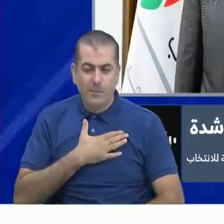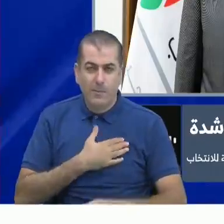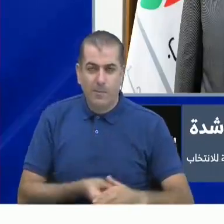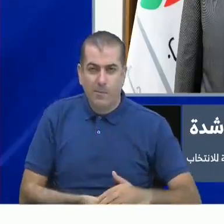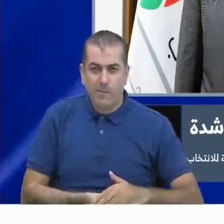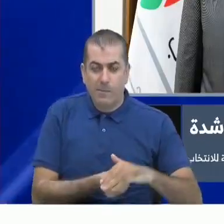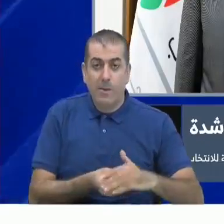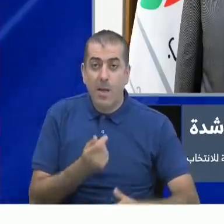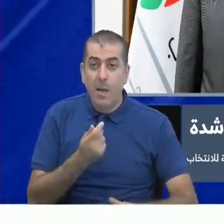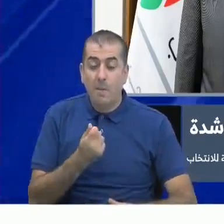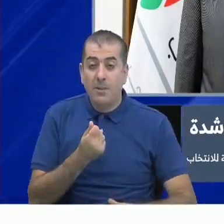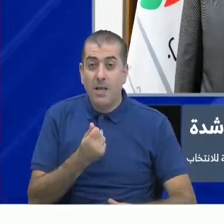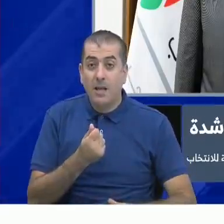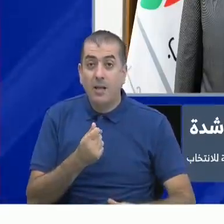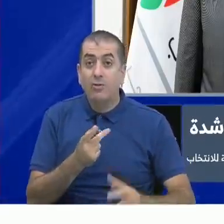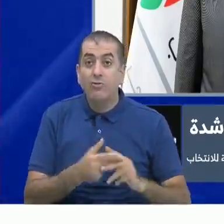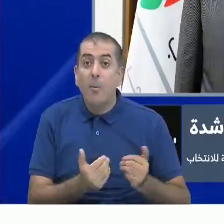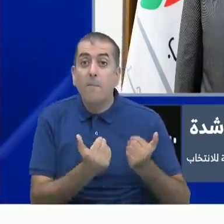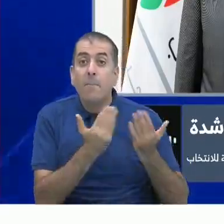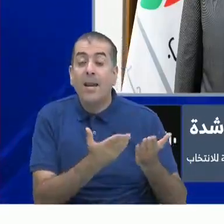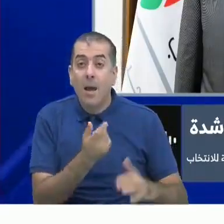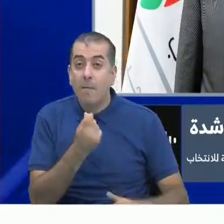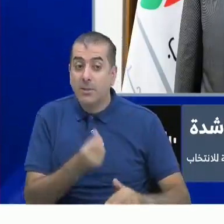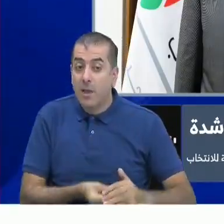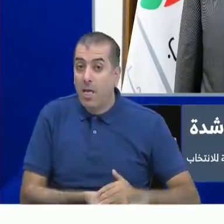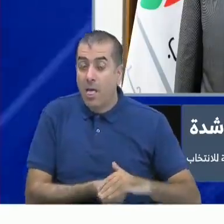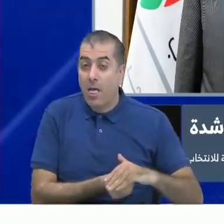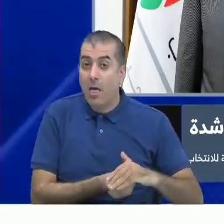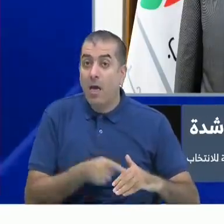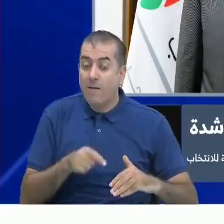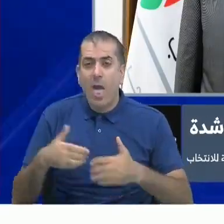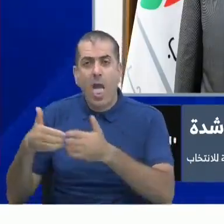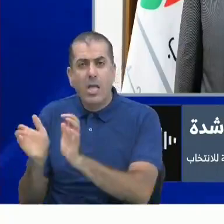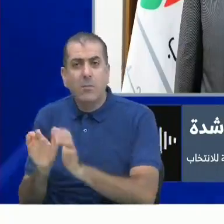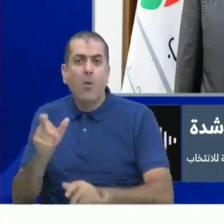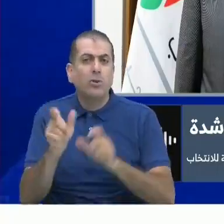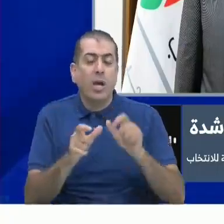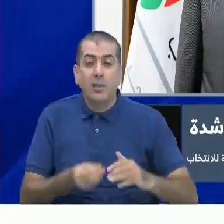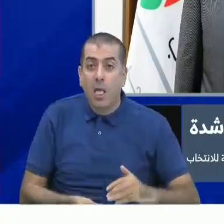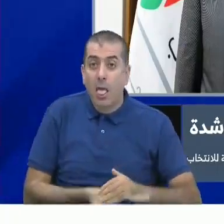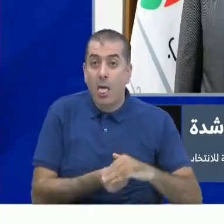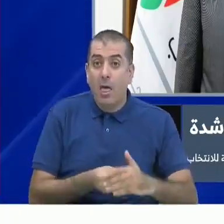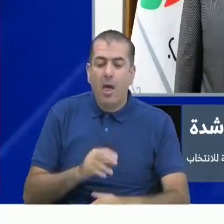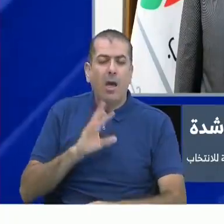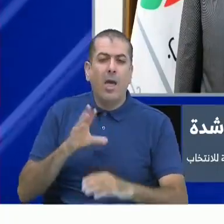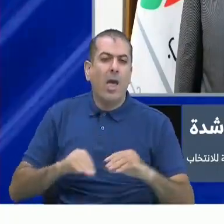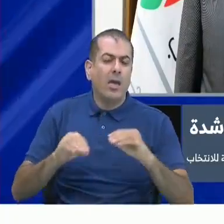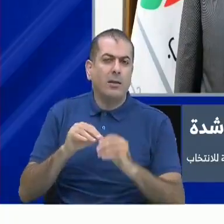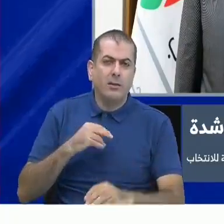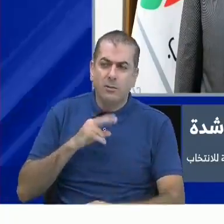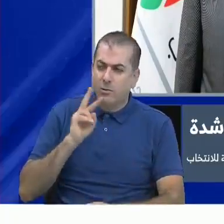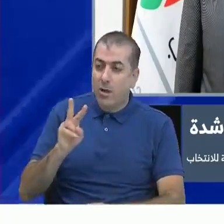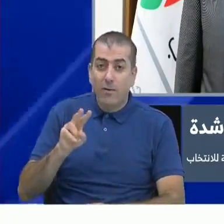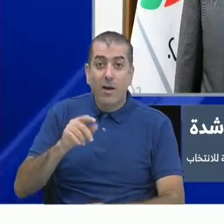الممارسة حزبية أو كانت فردية، فإن الهيئة إذا ما ثبت لها ذلك فإنها